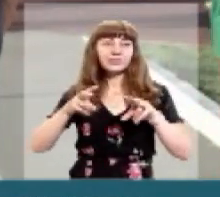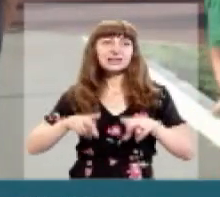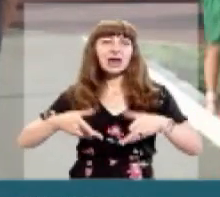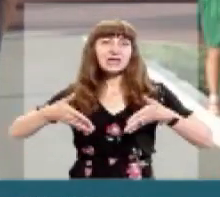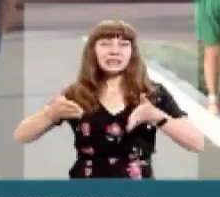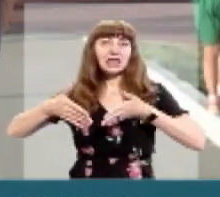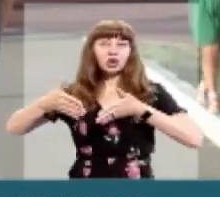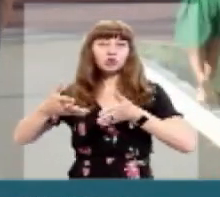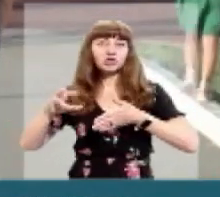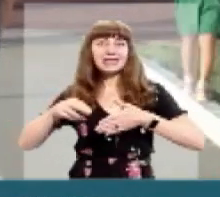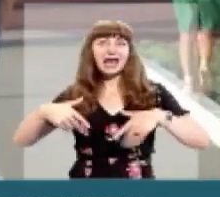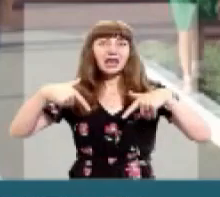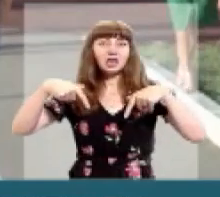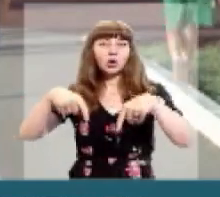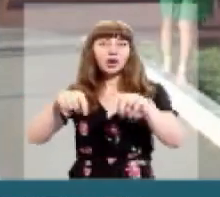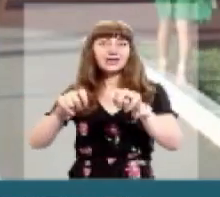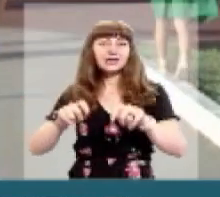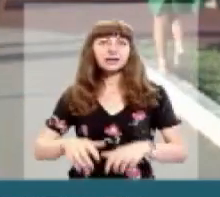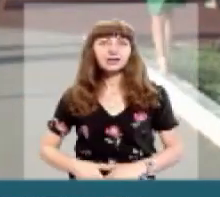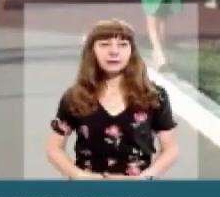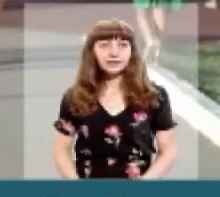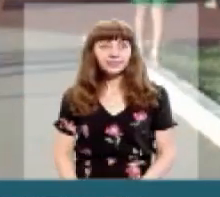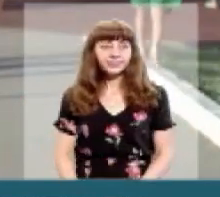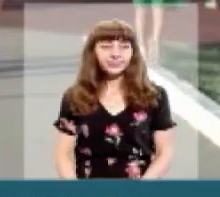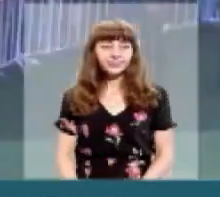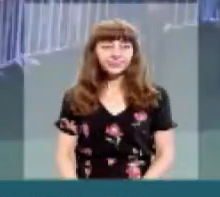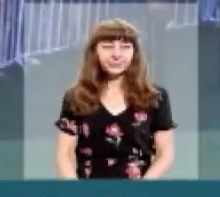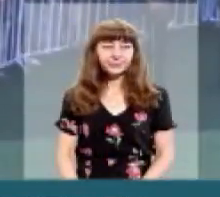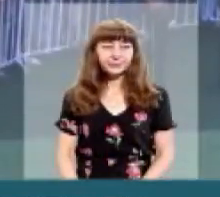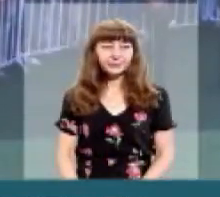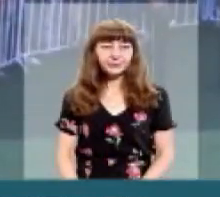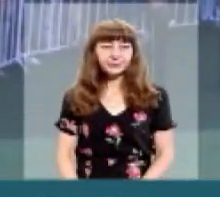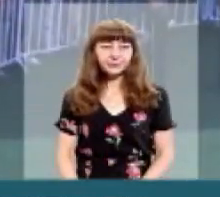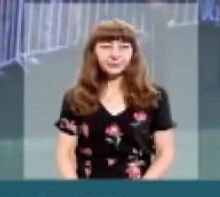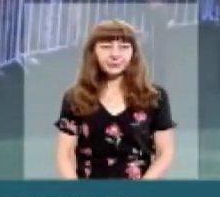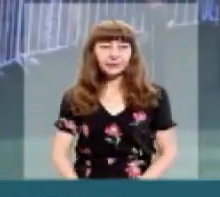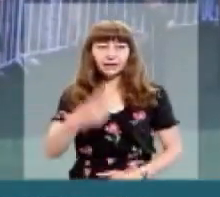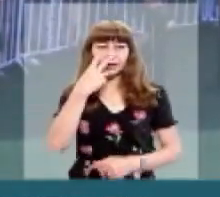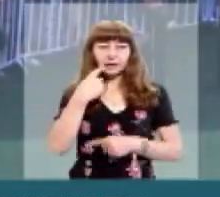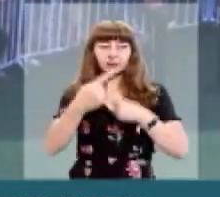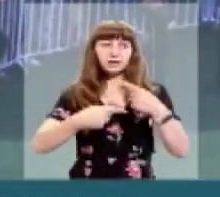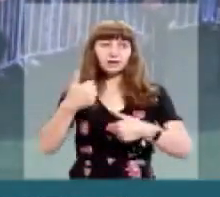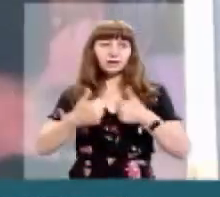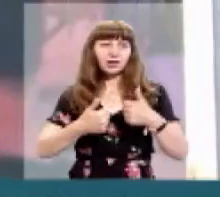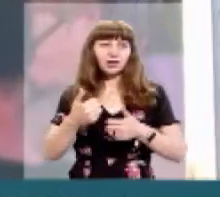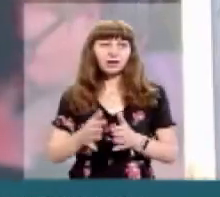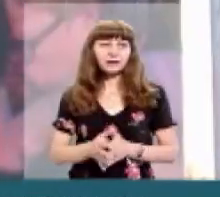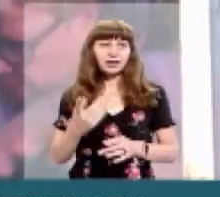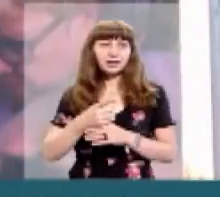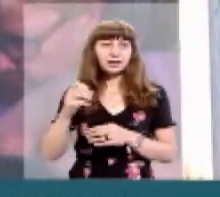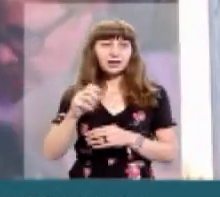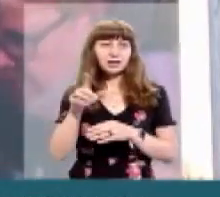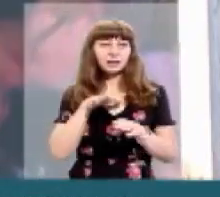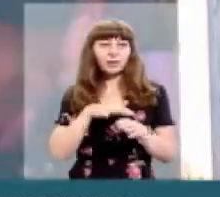ауданы спортшыларды сақадай сай қабылдап жатыр. Дәстүрге айналған спорт сайысы бұл жолы да қызыққа